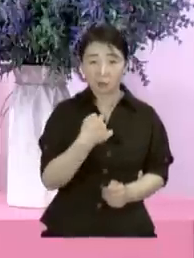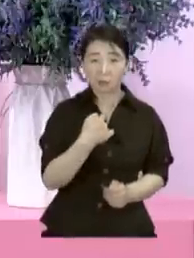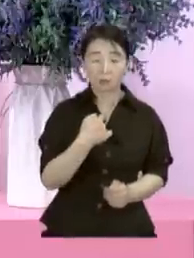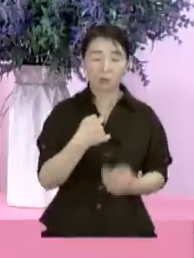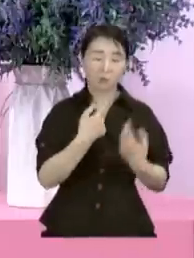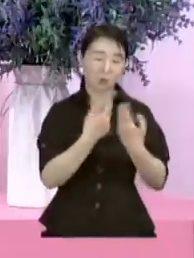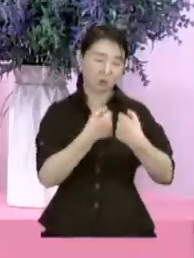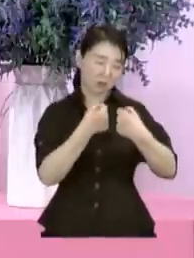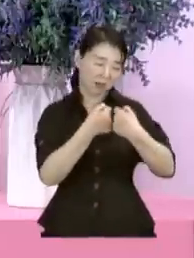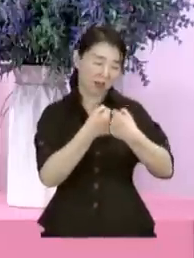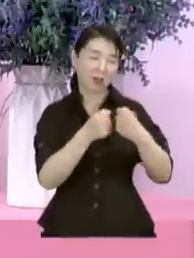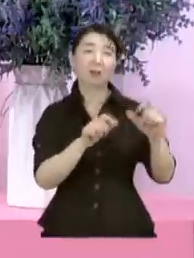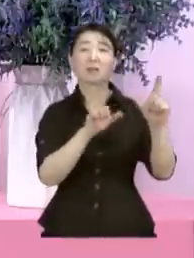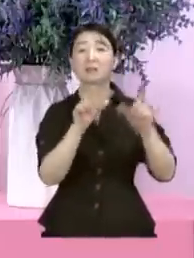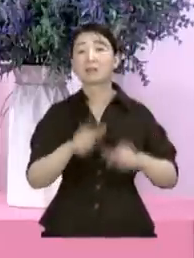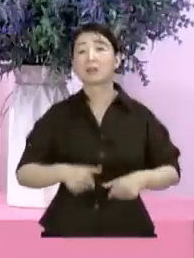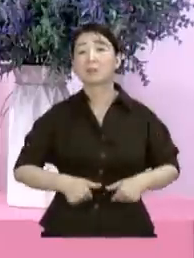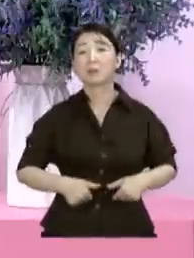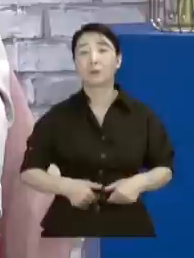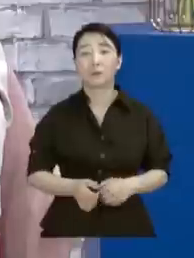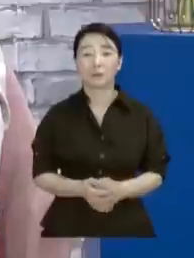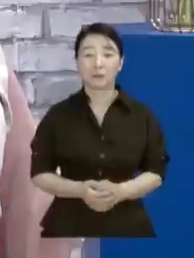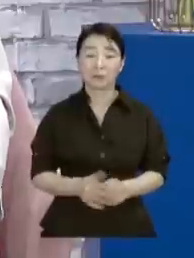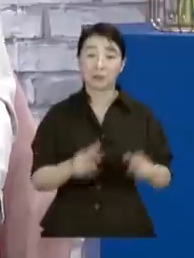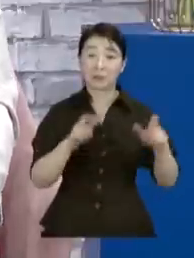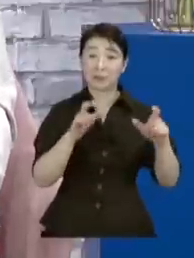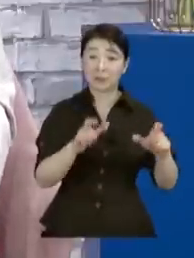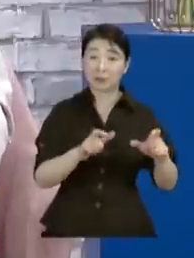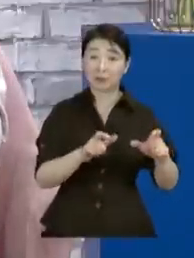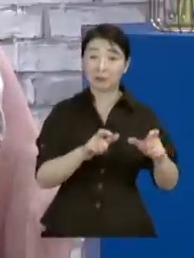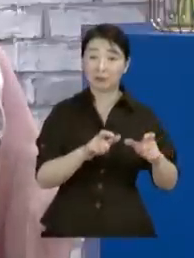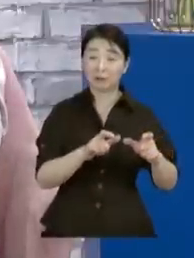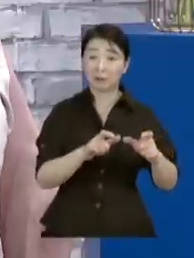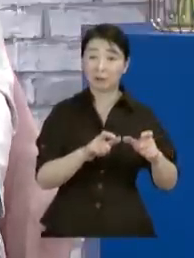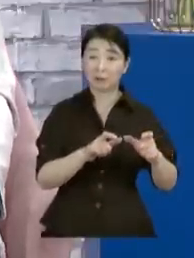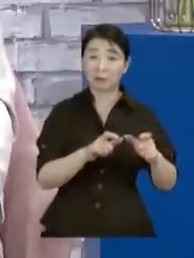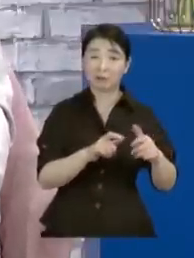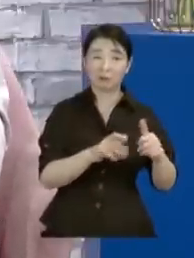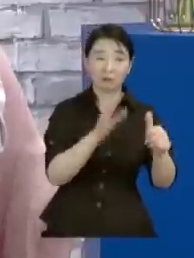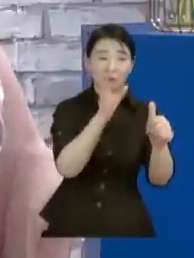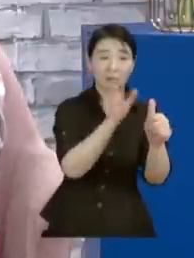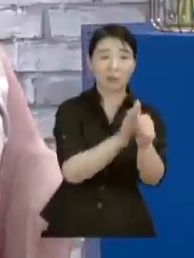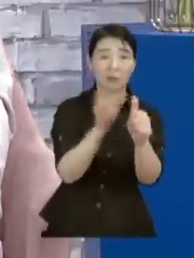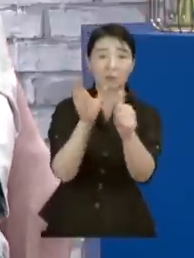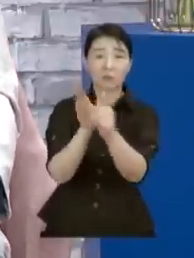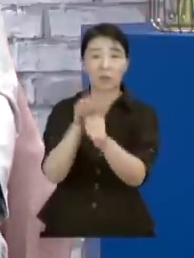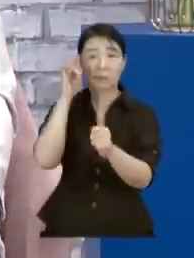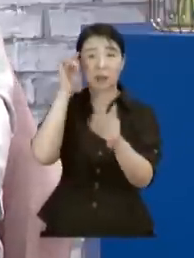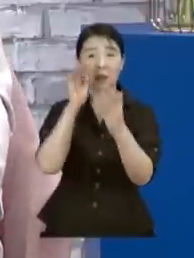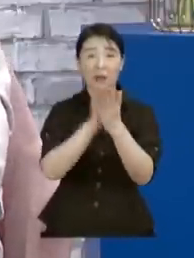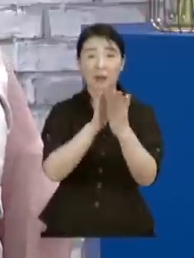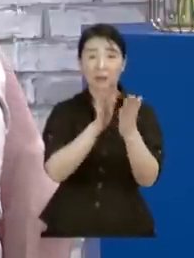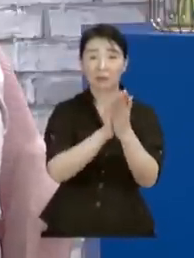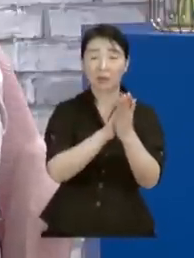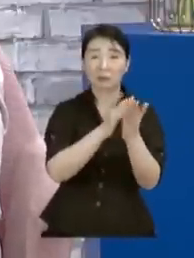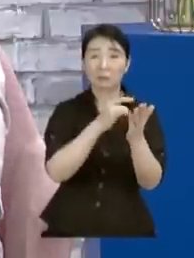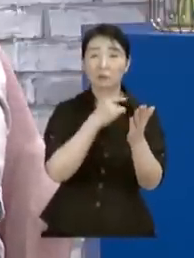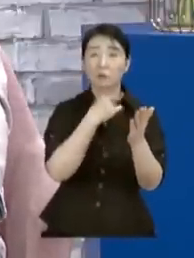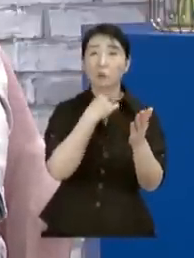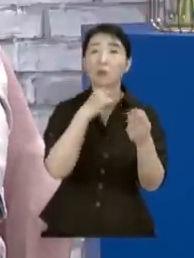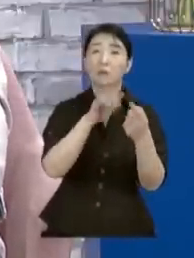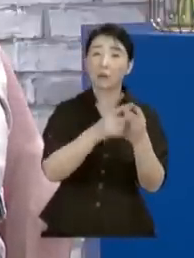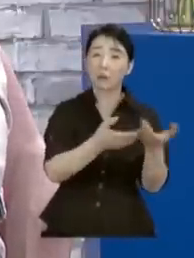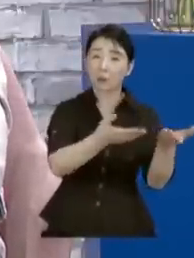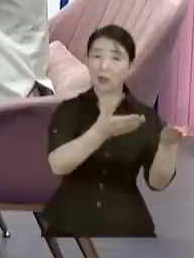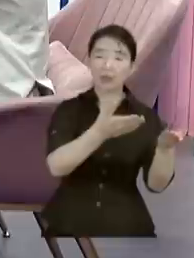스스로 각계 전투를 하면서 살아야 되는 그런 상황이었어요. 그 지역의 배정은 자기가 원하는 겁니까? 아니면은 나라에서 해주는 겁니까? 그분들이